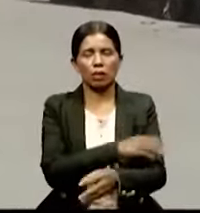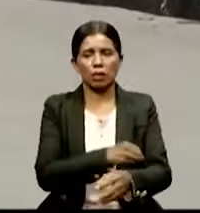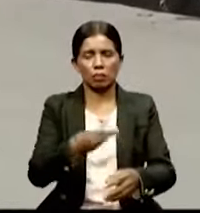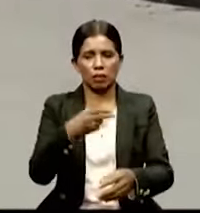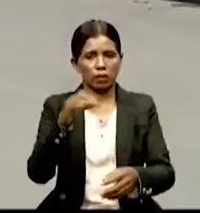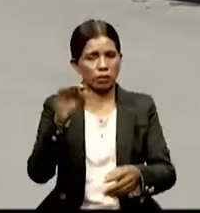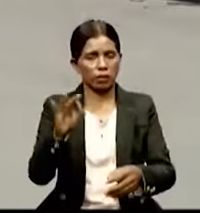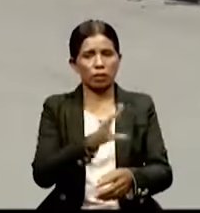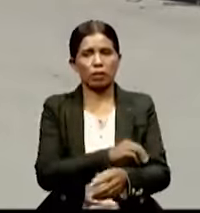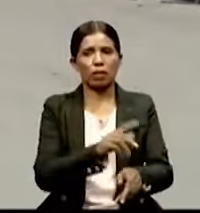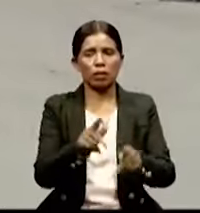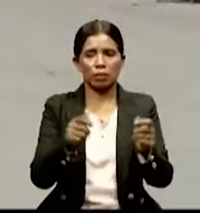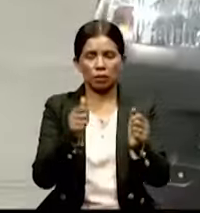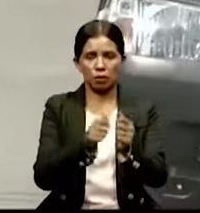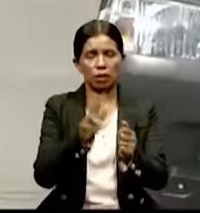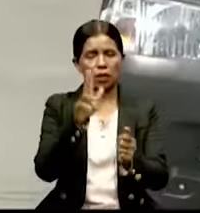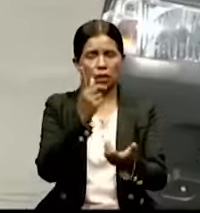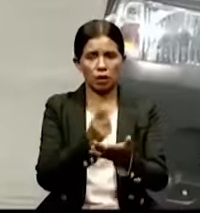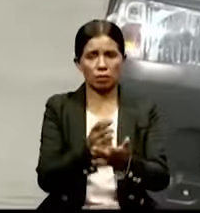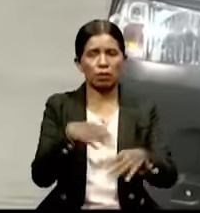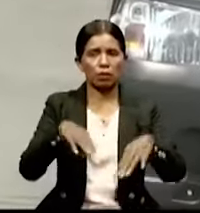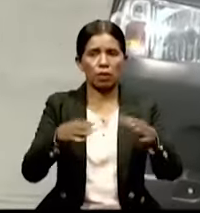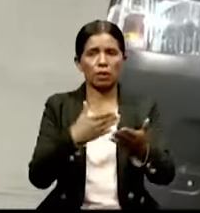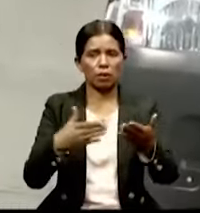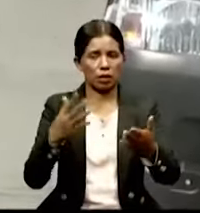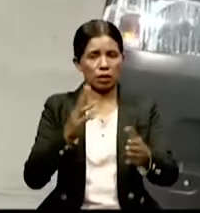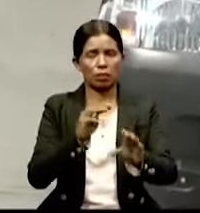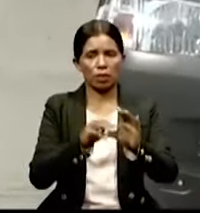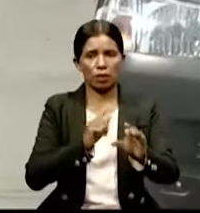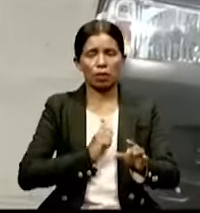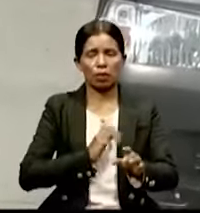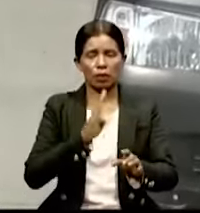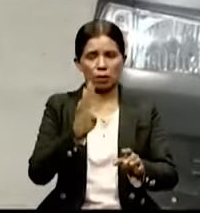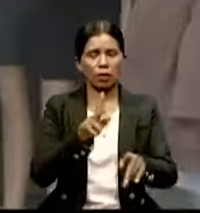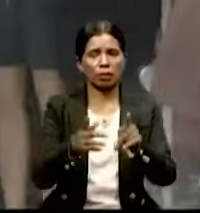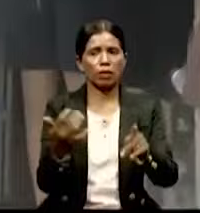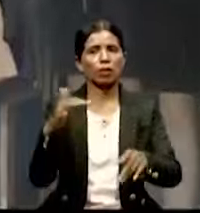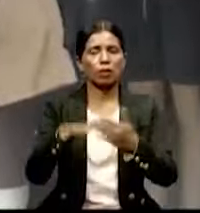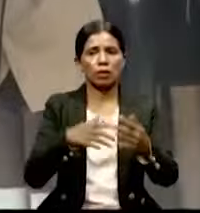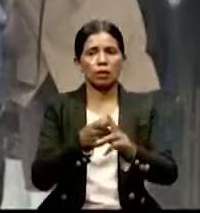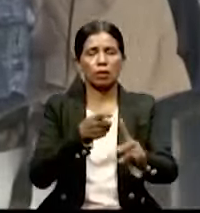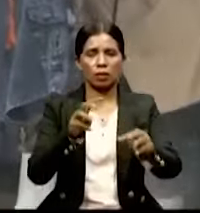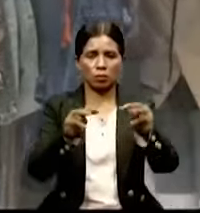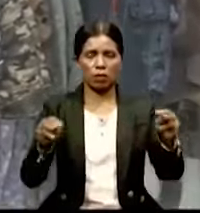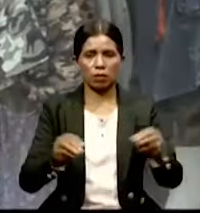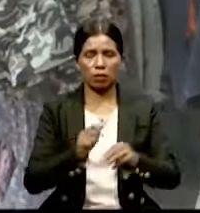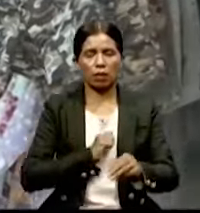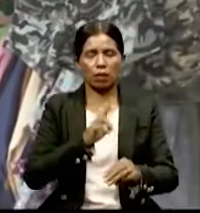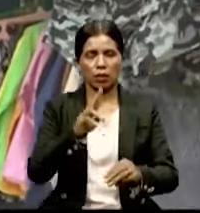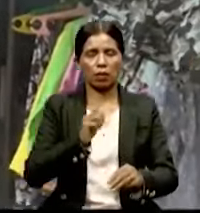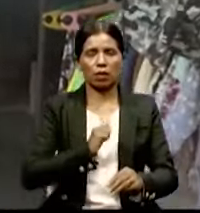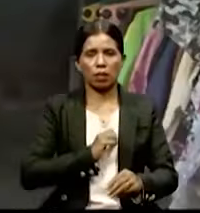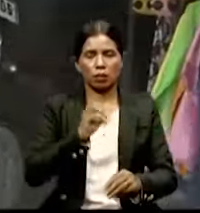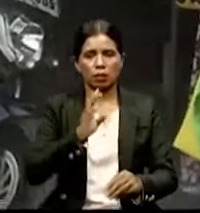dadang ne vendedor riun tolu resin mak halau atividade negosio ia mercado taibesi vendedor hidak ne mayoria mai husi municipio aileu